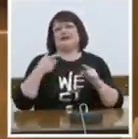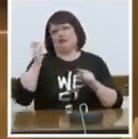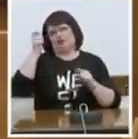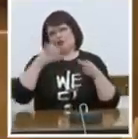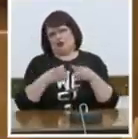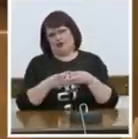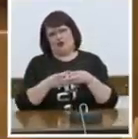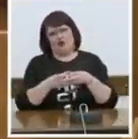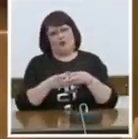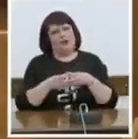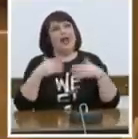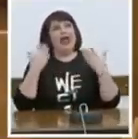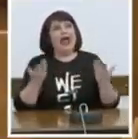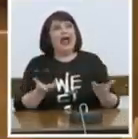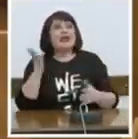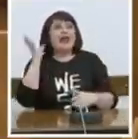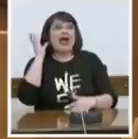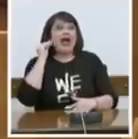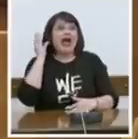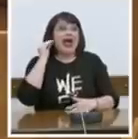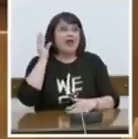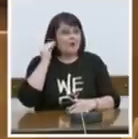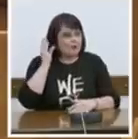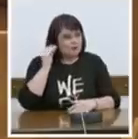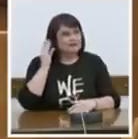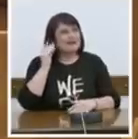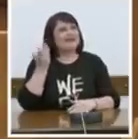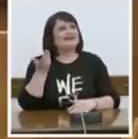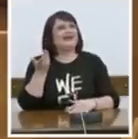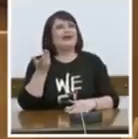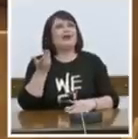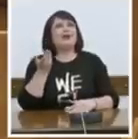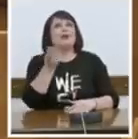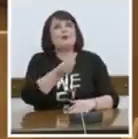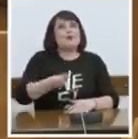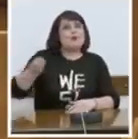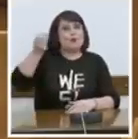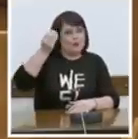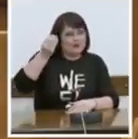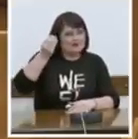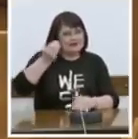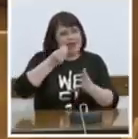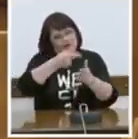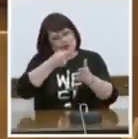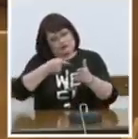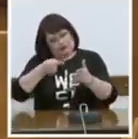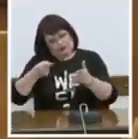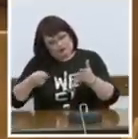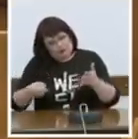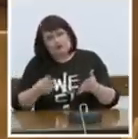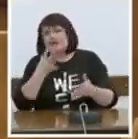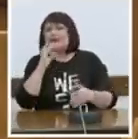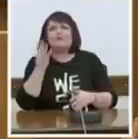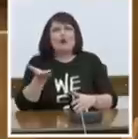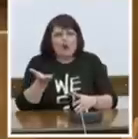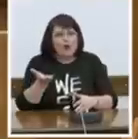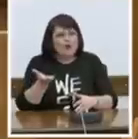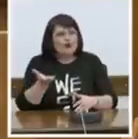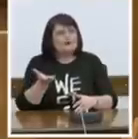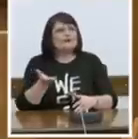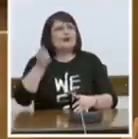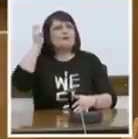Αν ακούσατε περισσότερους και περισσότερες στην απαρίθμηση, είναι γιατί η κοινοβουλευτική